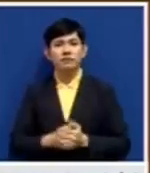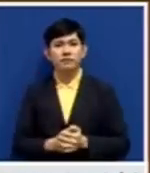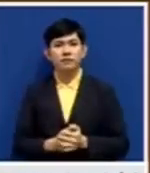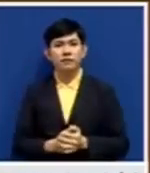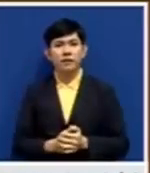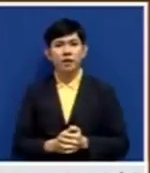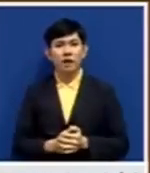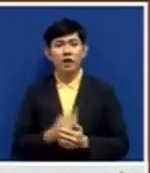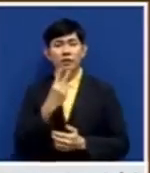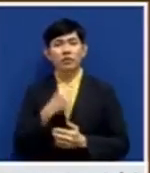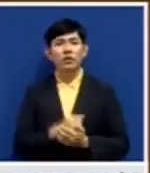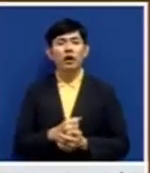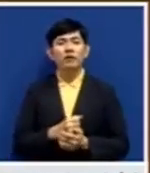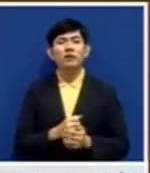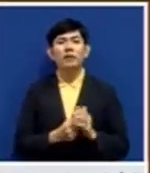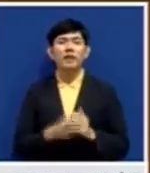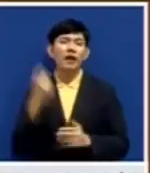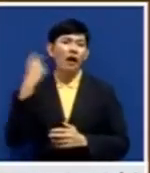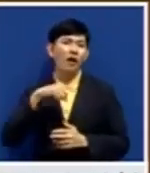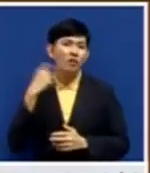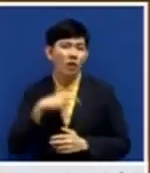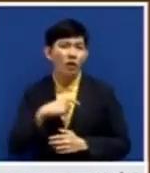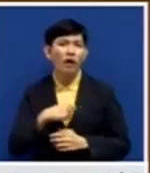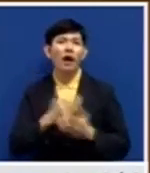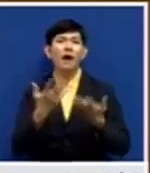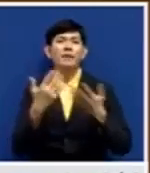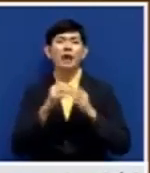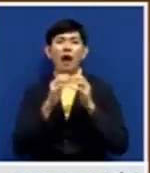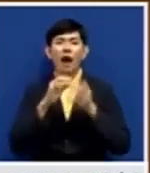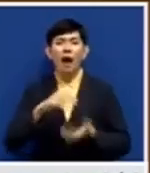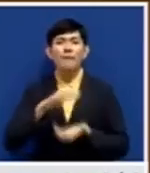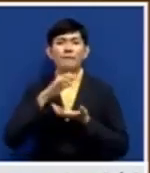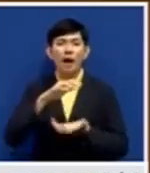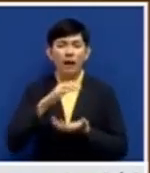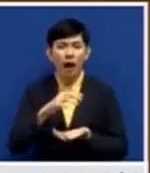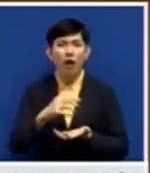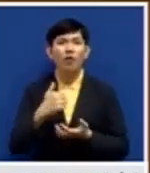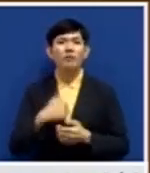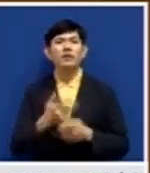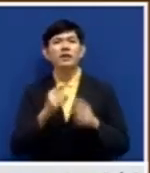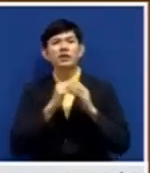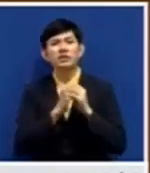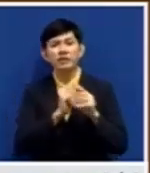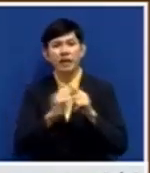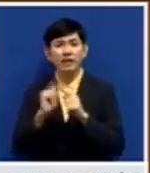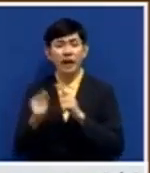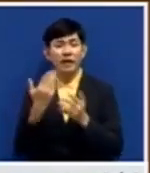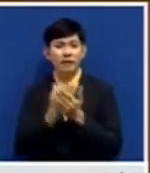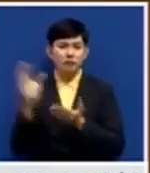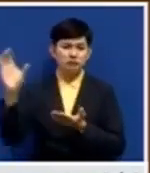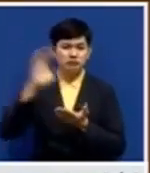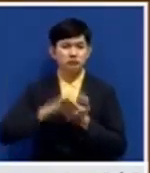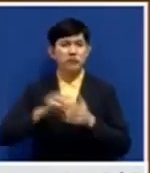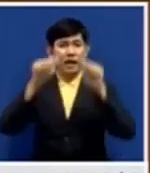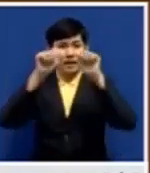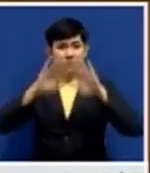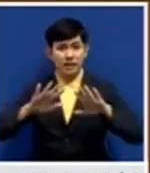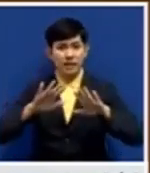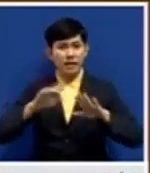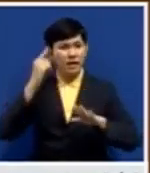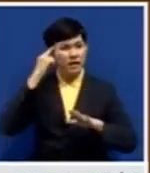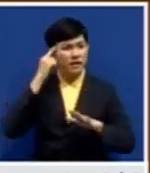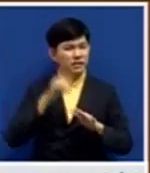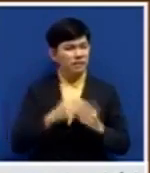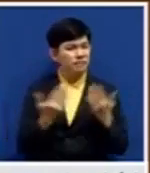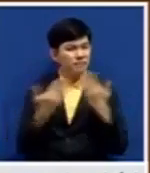าใช้ GBA มีฮ่องกงมาเก๊าแล้วกวางตุ้งเป็นหัวหอกในการนำเงินลงทุนเนี่ยลงมาทางอาเซียนเขาจะเลี้ยวซ้ายไปเวียดนามก็